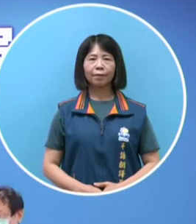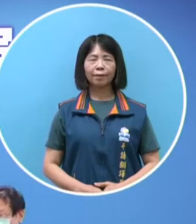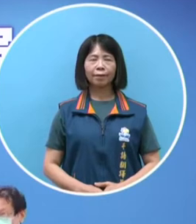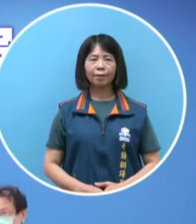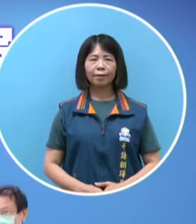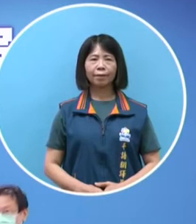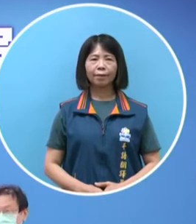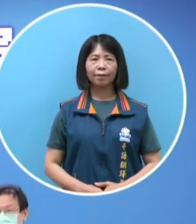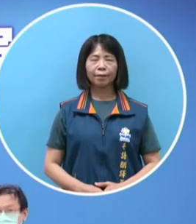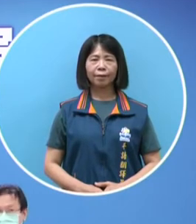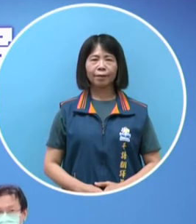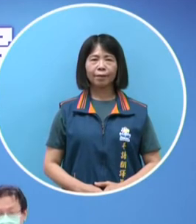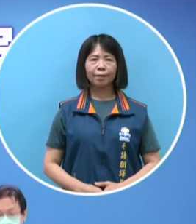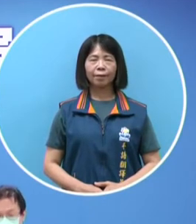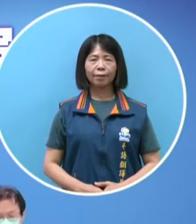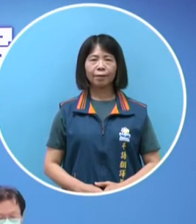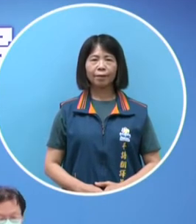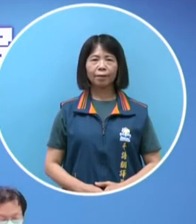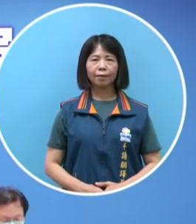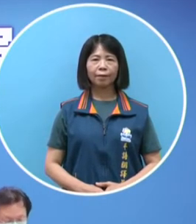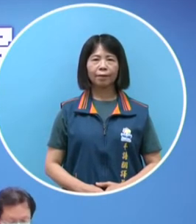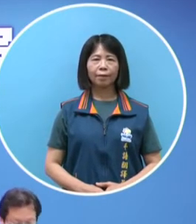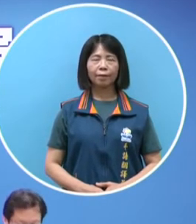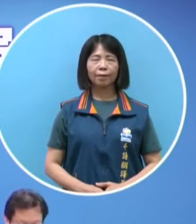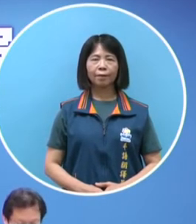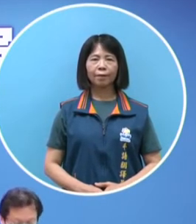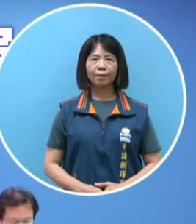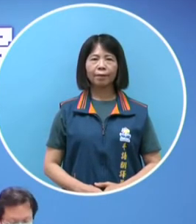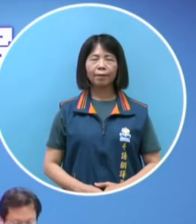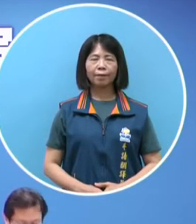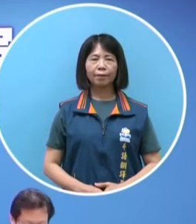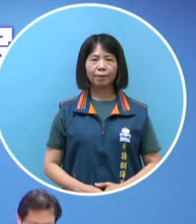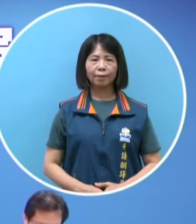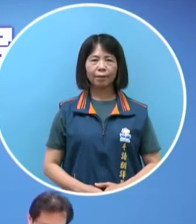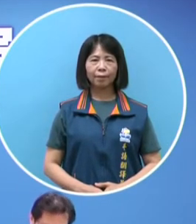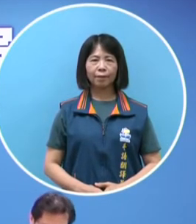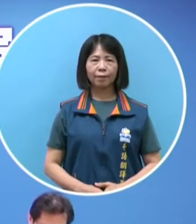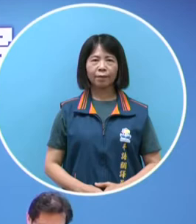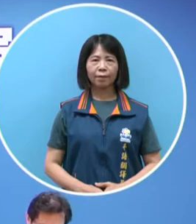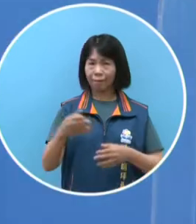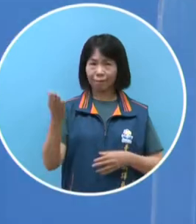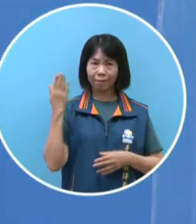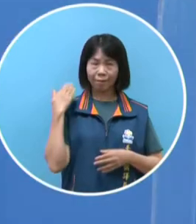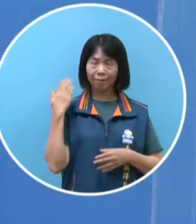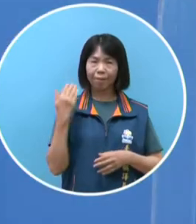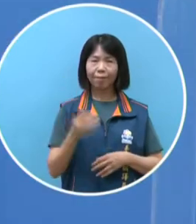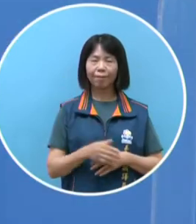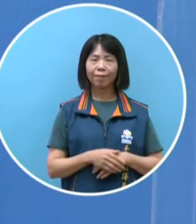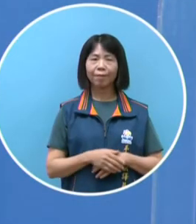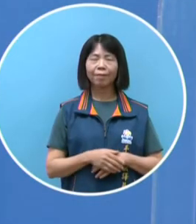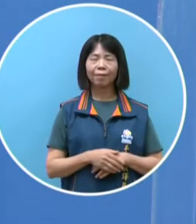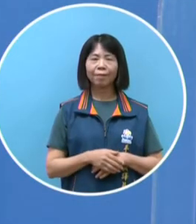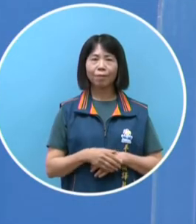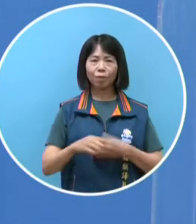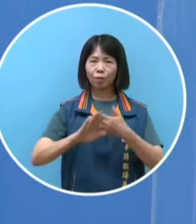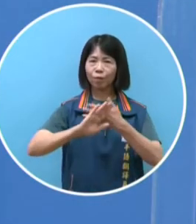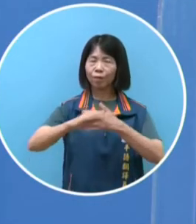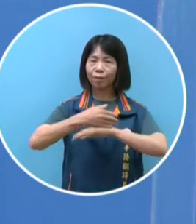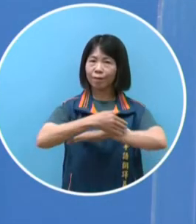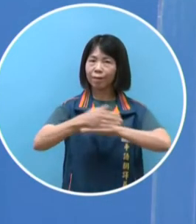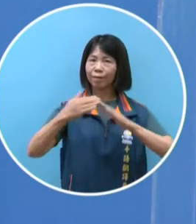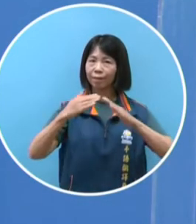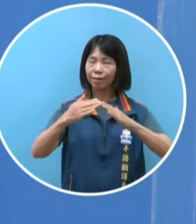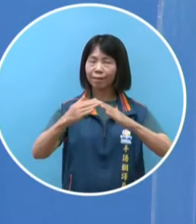县长徐正伟表示，中央疫情指挥中心29号公布花莲县无确诊个案，而国内防疫三级警戒期间